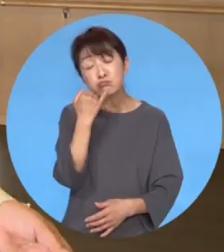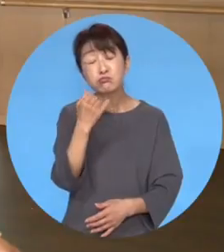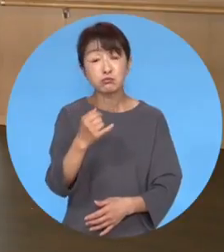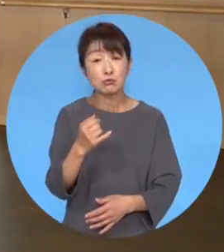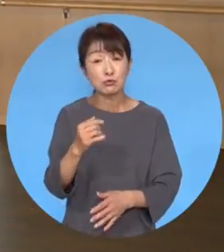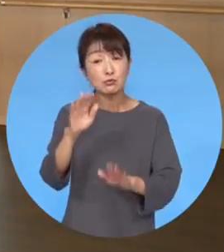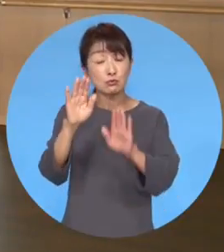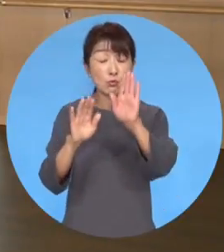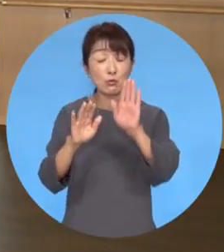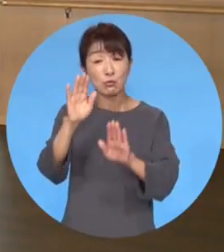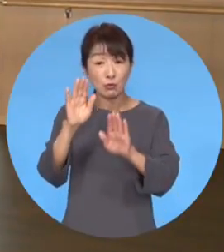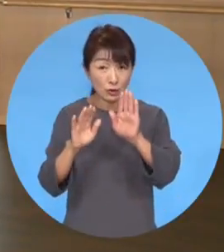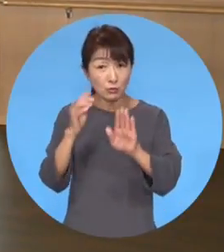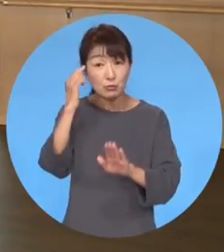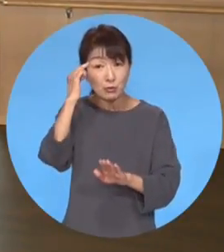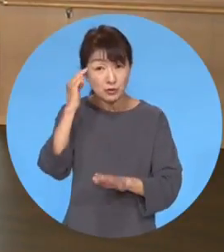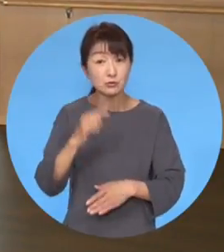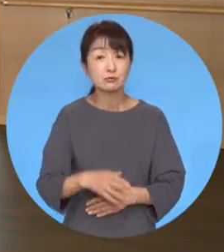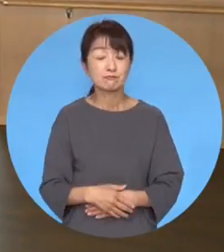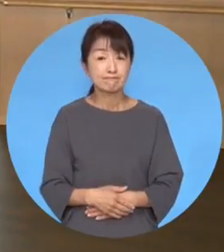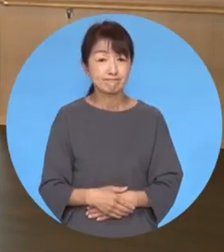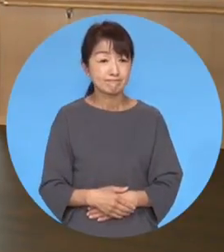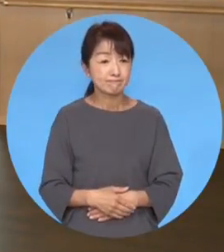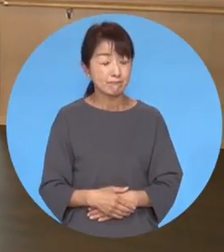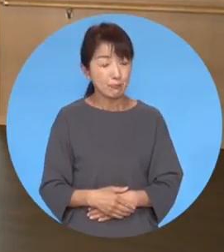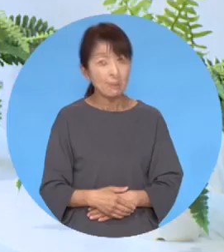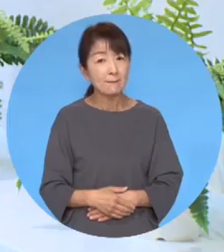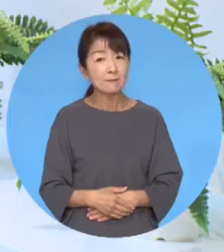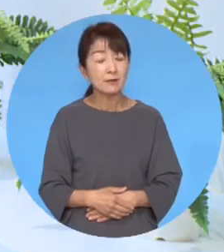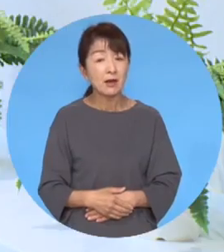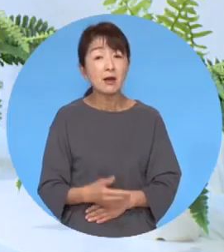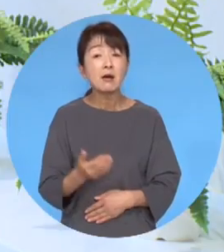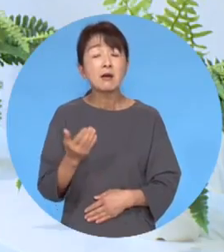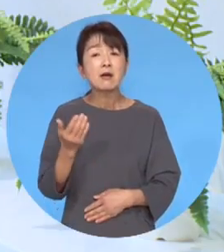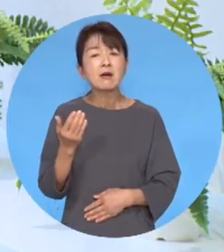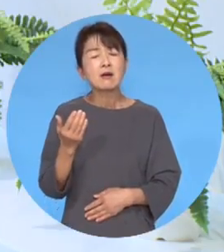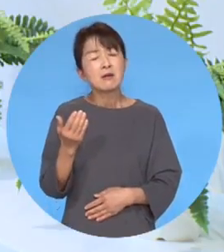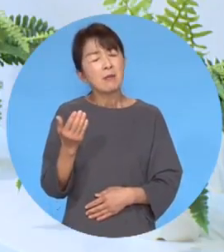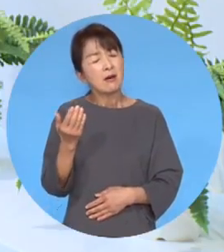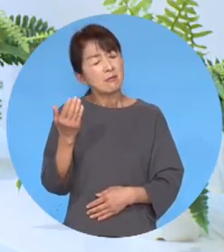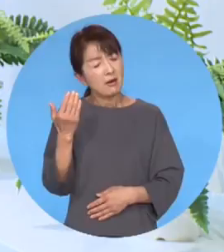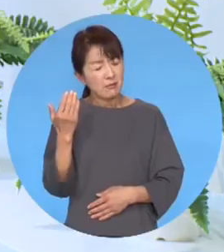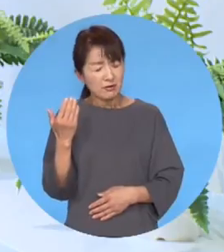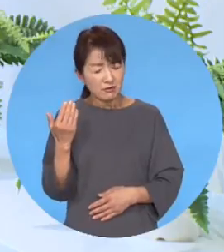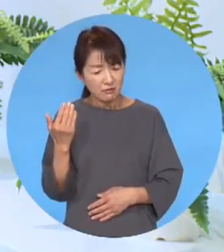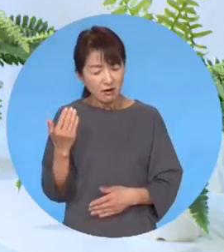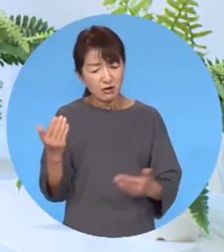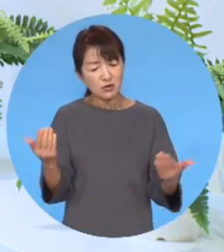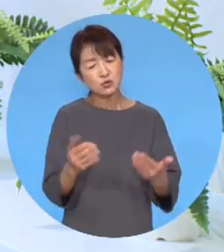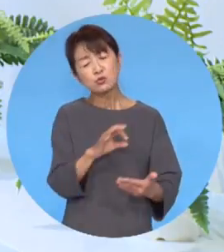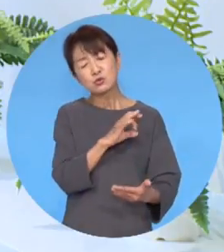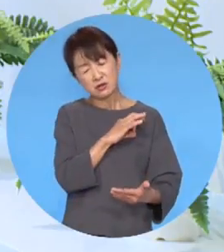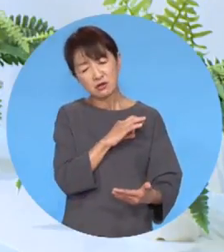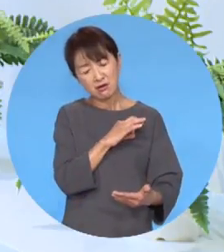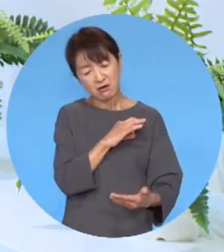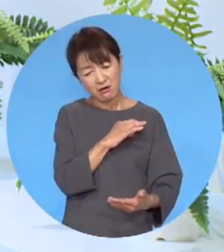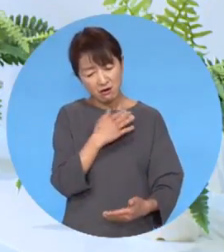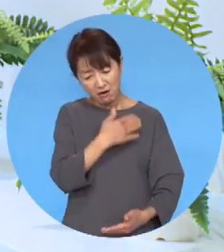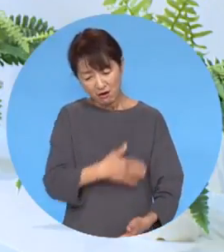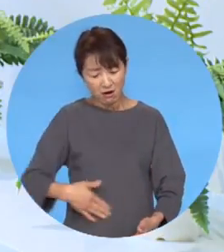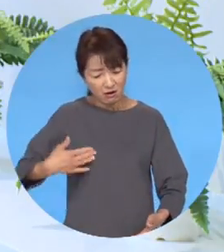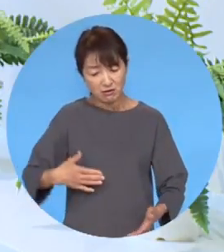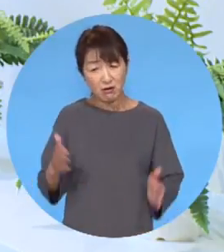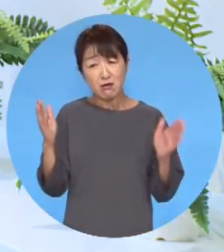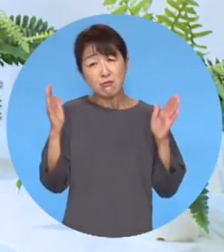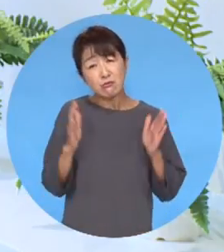れてくれるような感じですね。 今までは、体の小さなスタッフがどうし